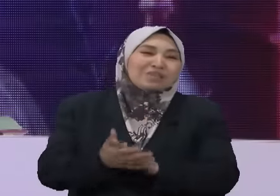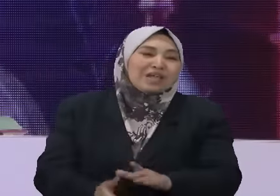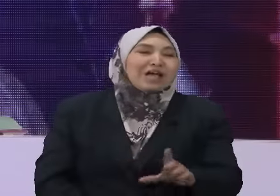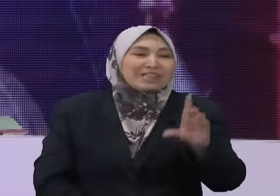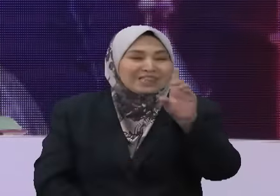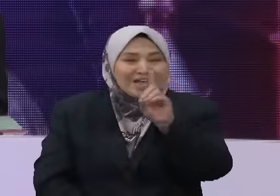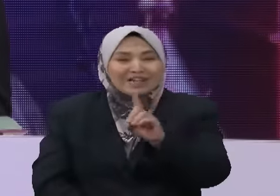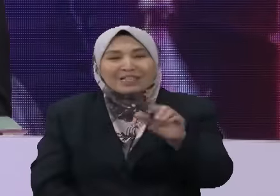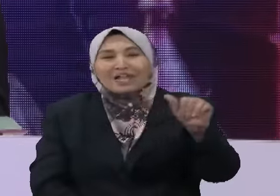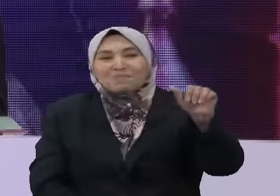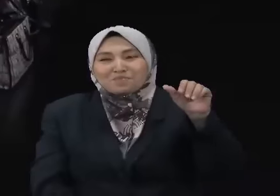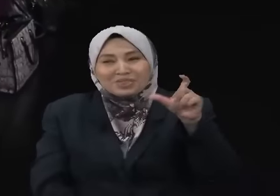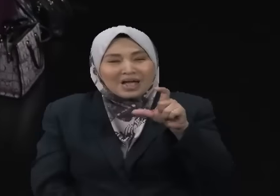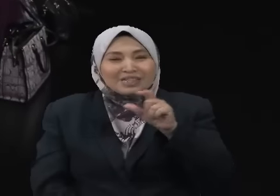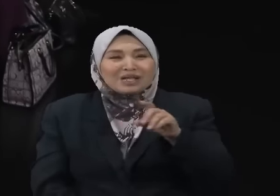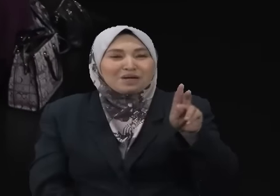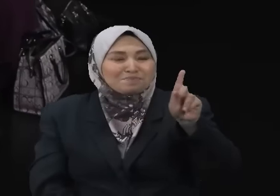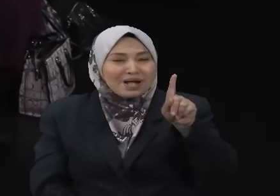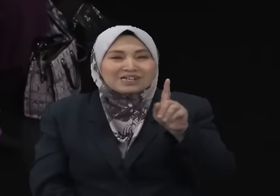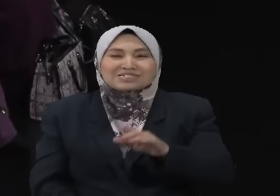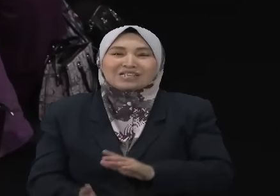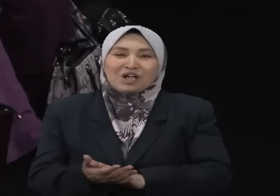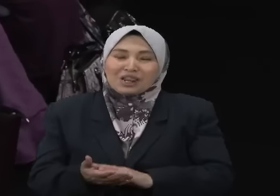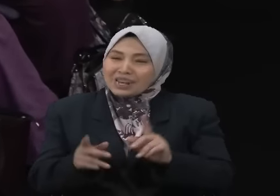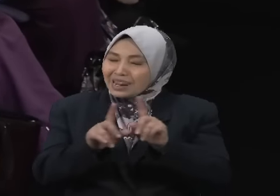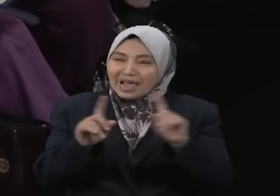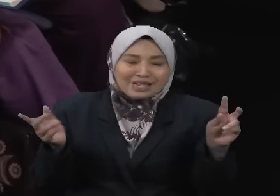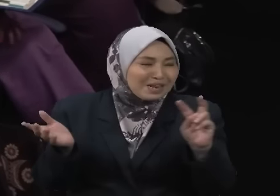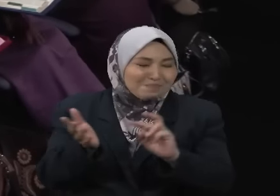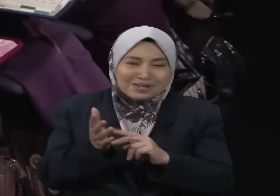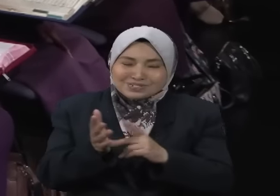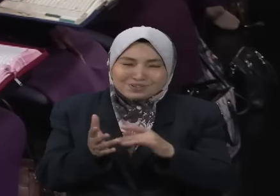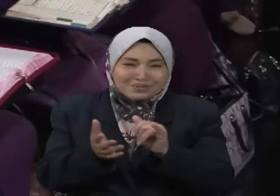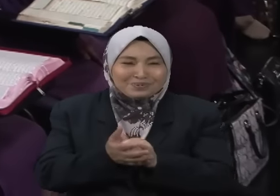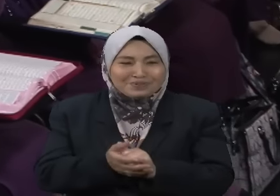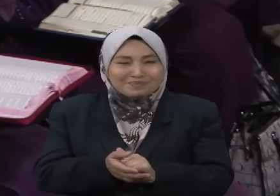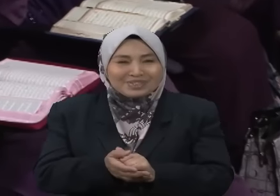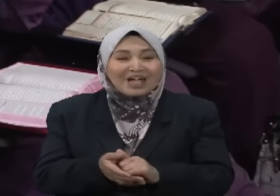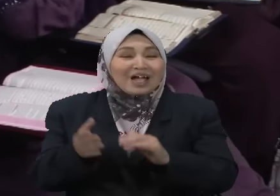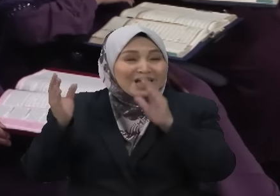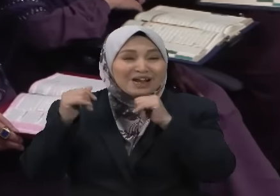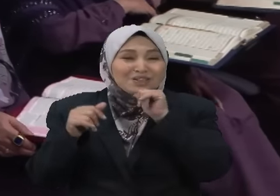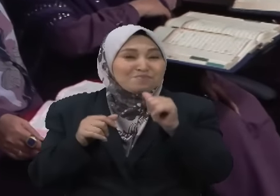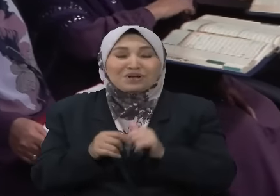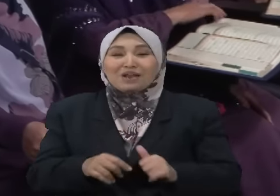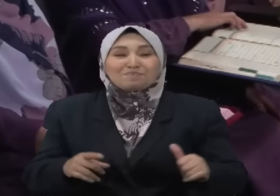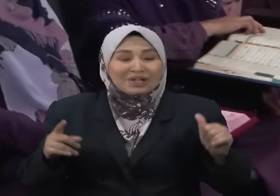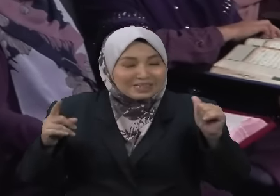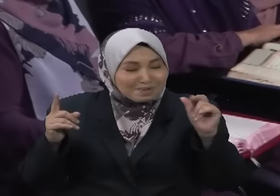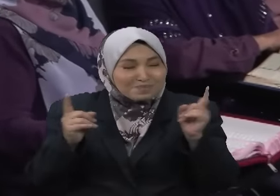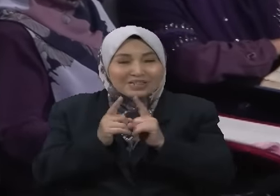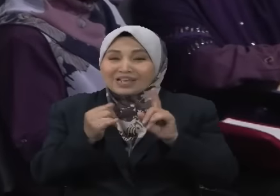b tu kan maksud dia tu Ustaz lain mudah-mudahan ini bukan pertemuan yang terakhir